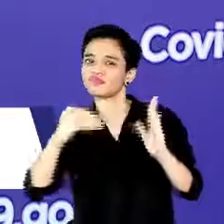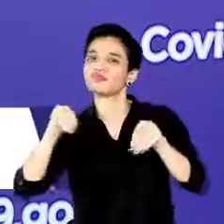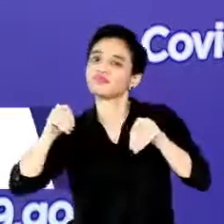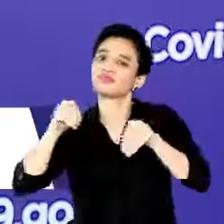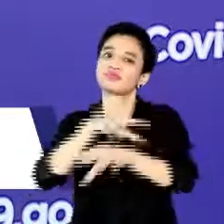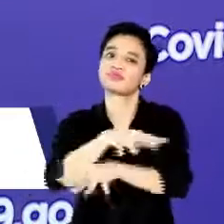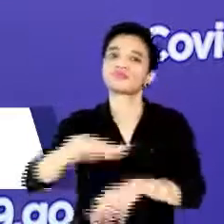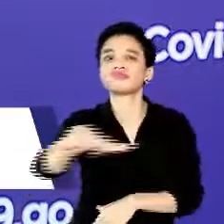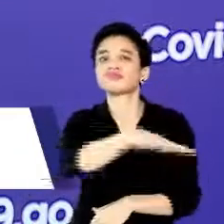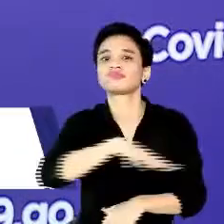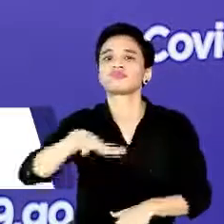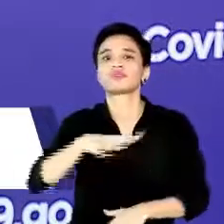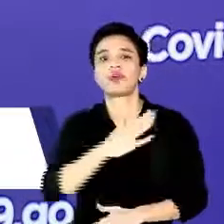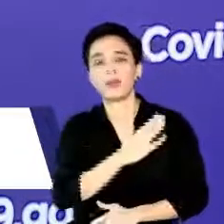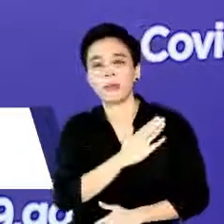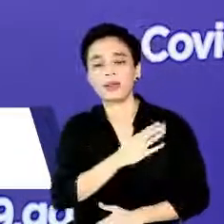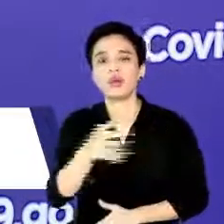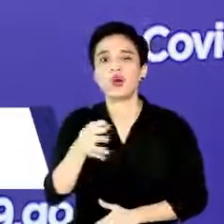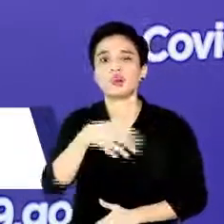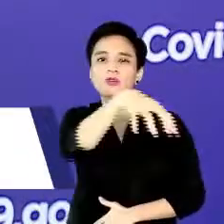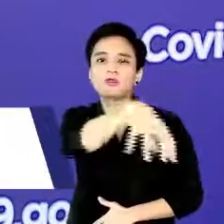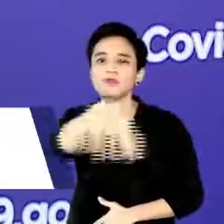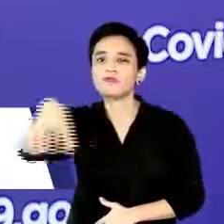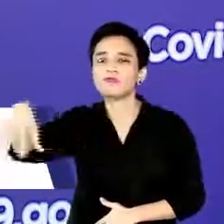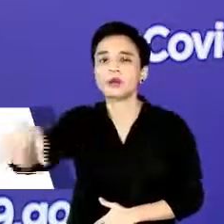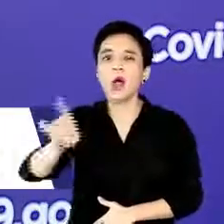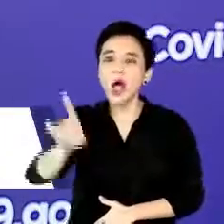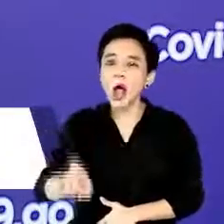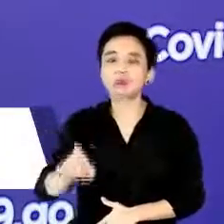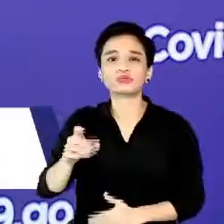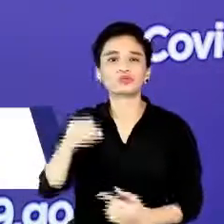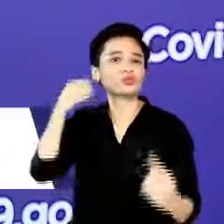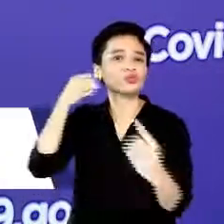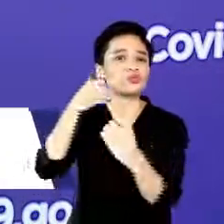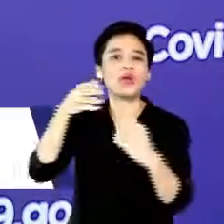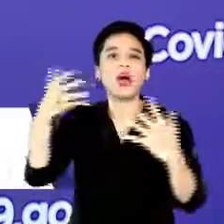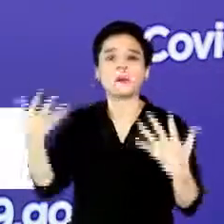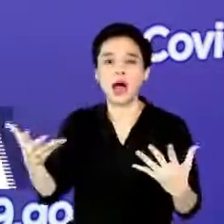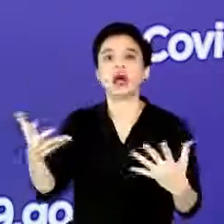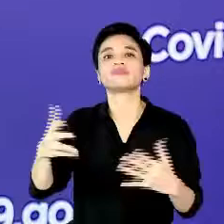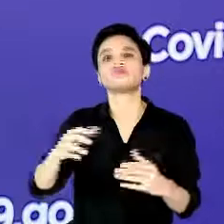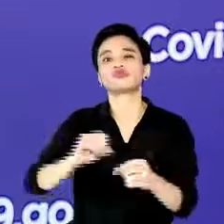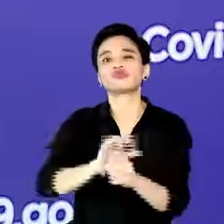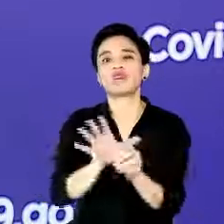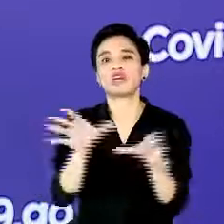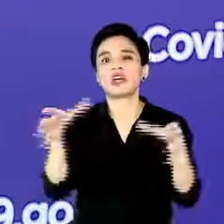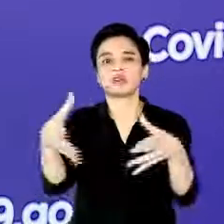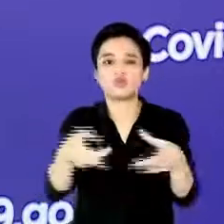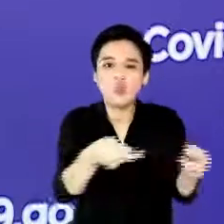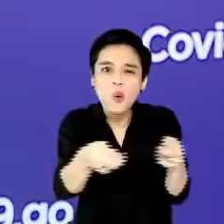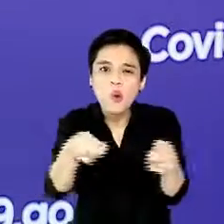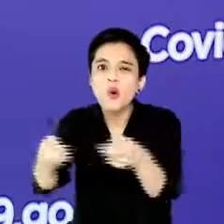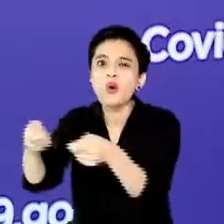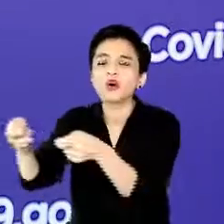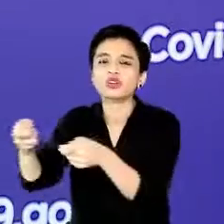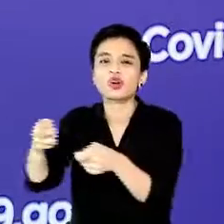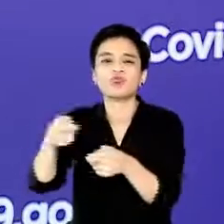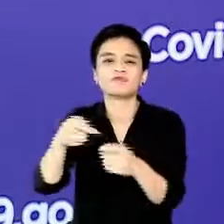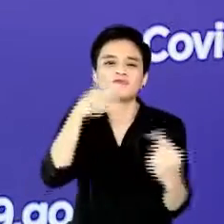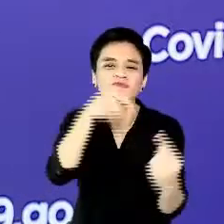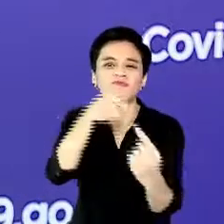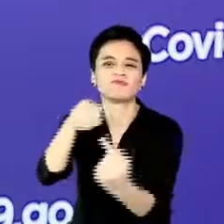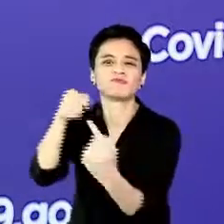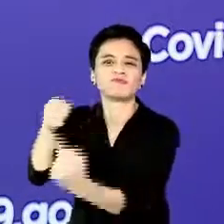merupakan modal keberhasilan pengendalian covert 19 hingga level terkecil Bagaimana langkah pengendalian dapat